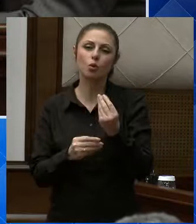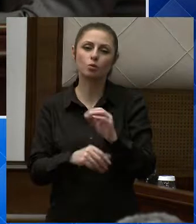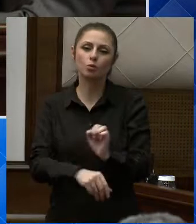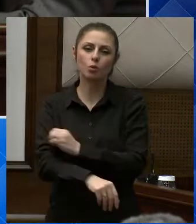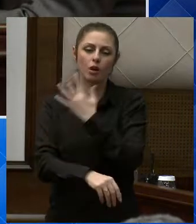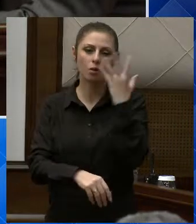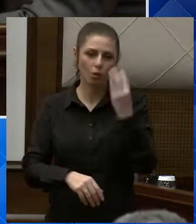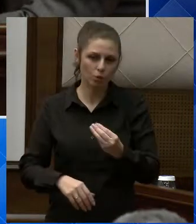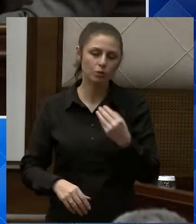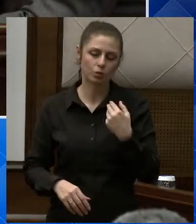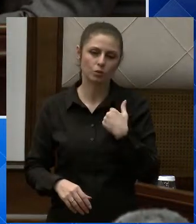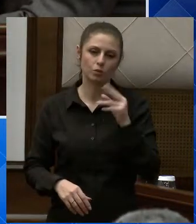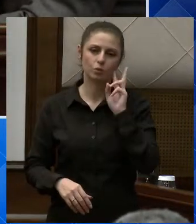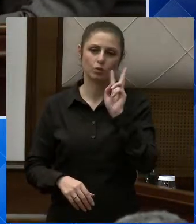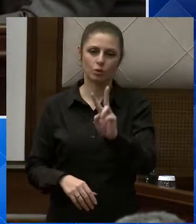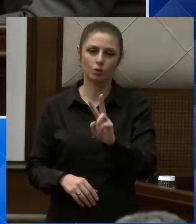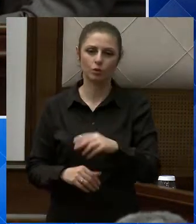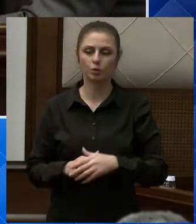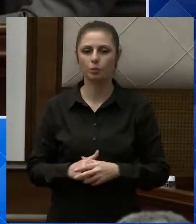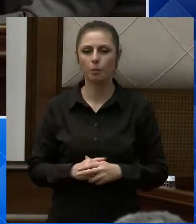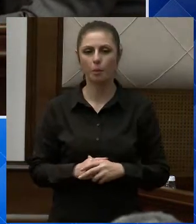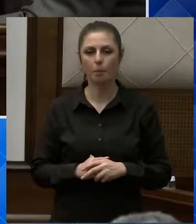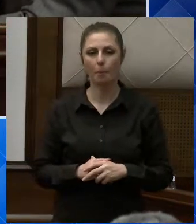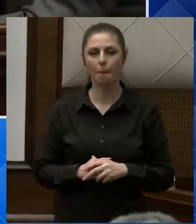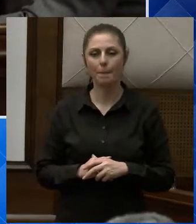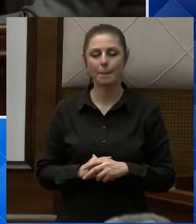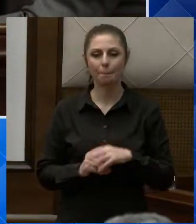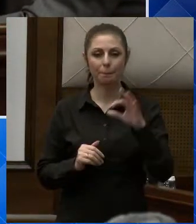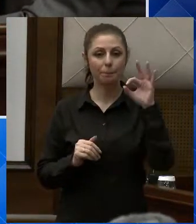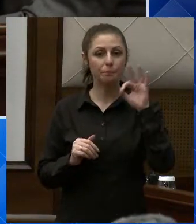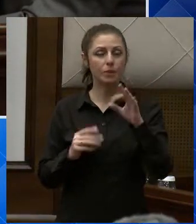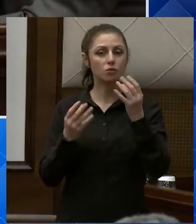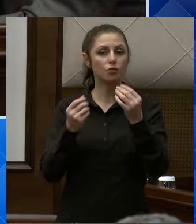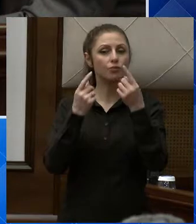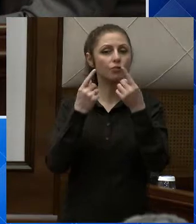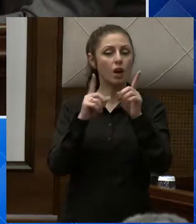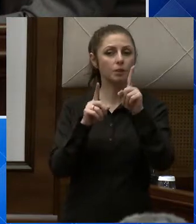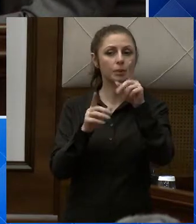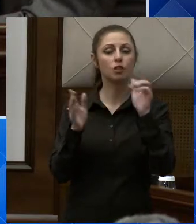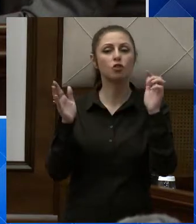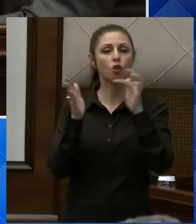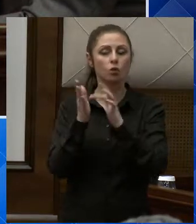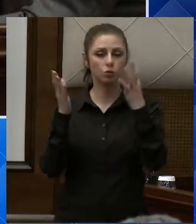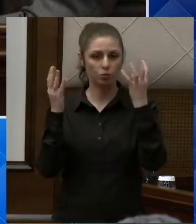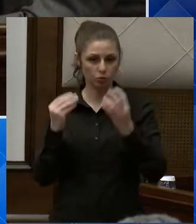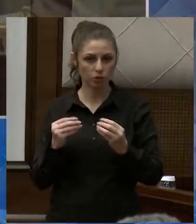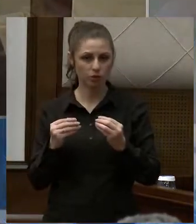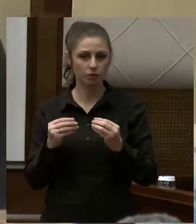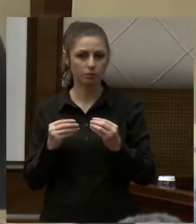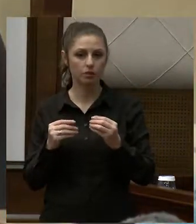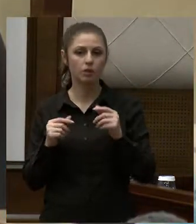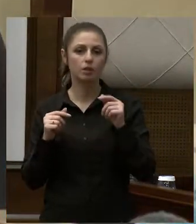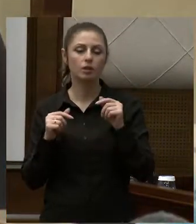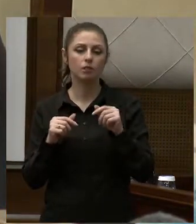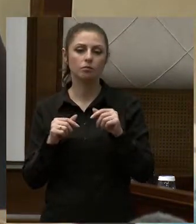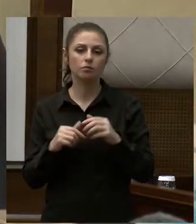Bu noktada az evvel sizin ifade ettiğiniz şekliyle burası farklı bir noktaya kaydırılacak ve burada yerin